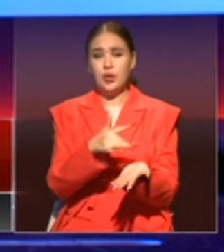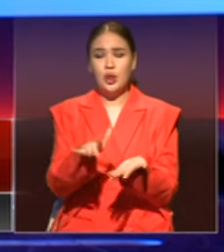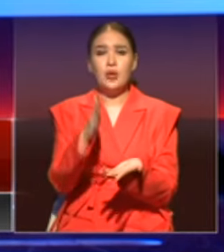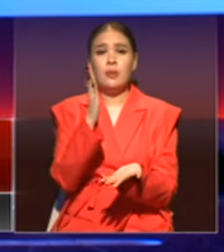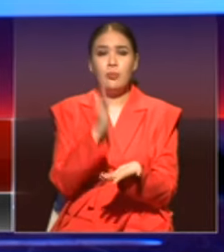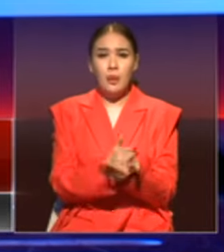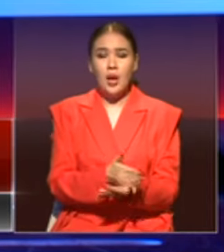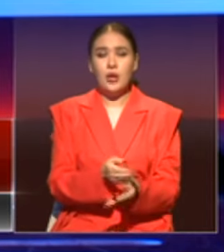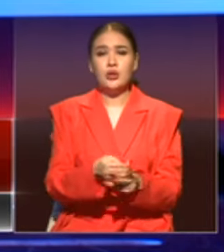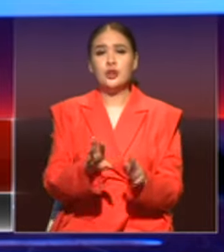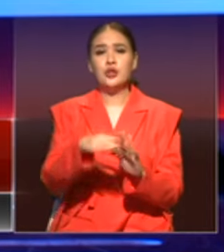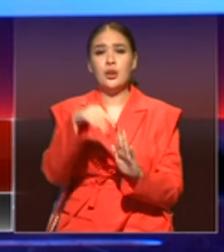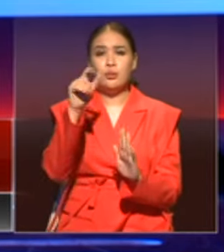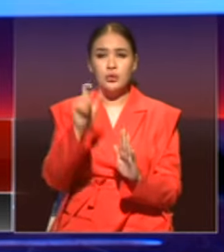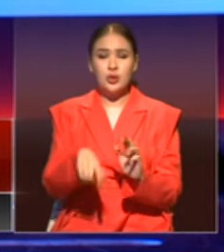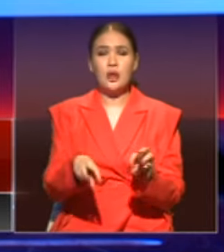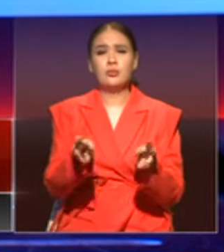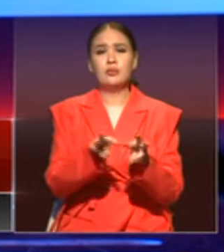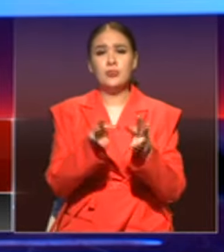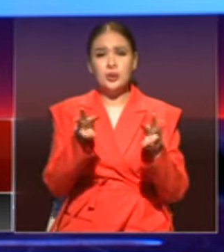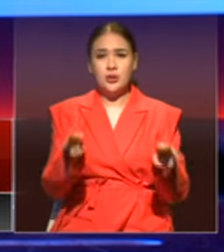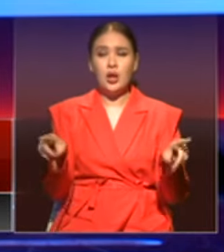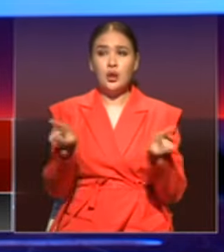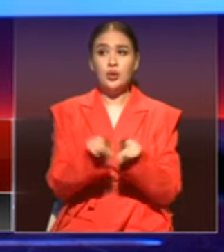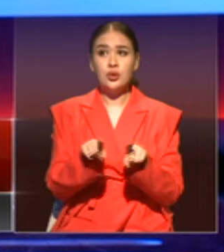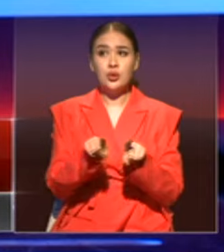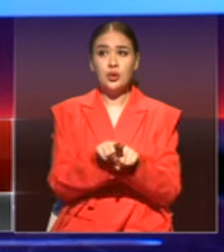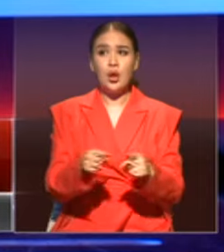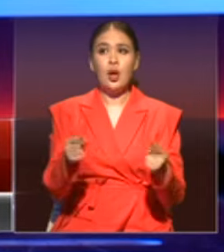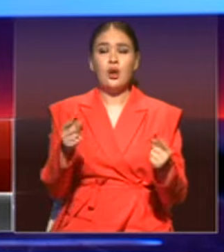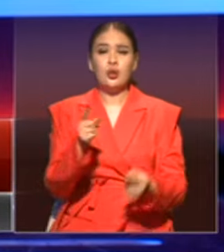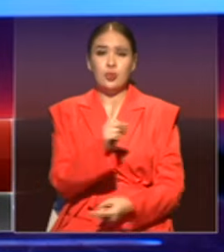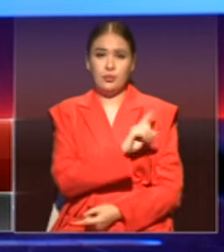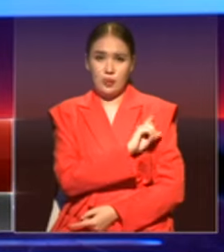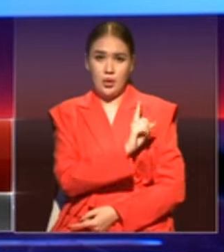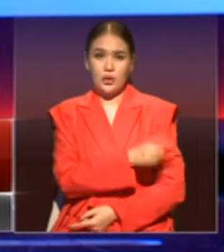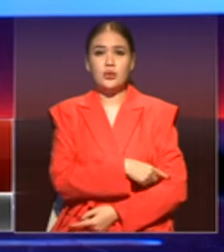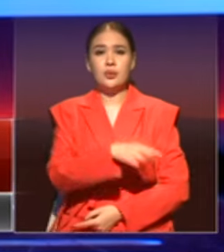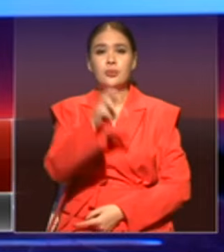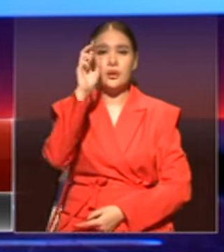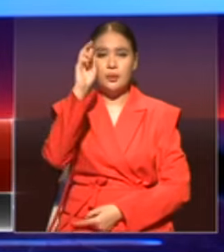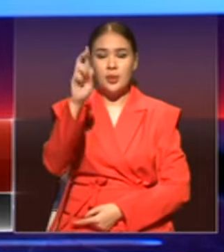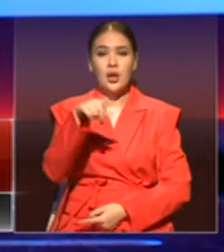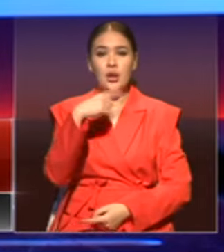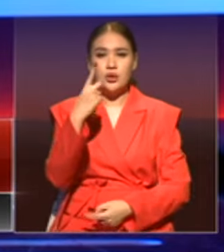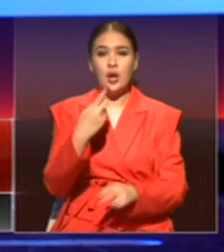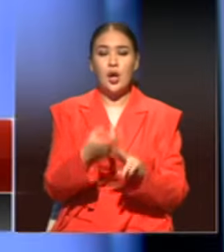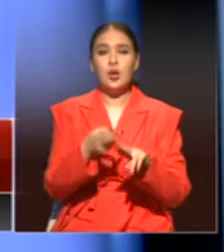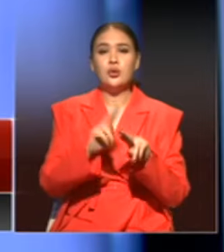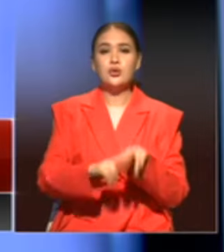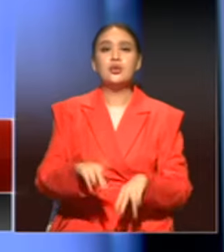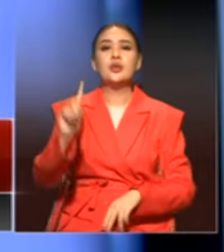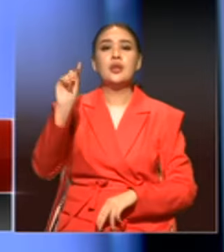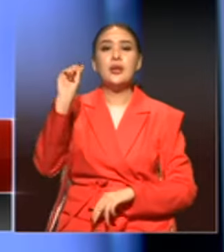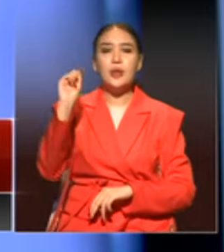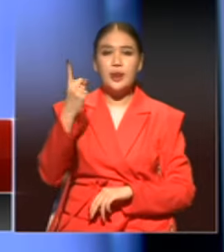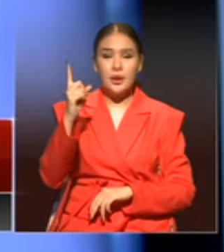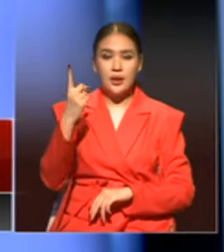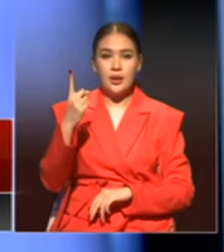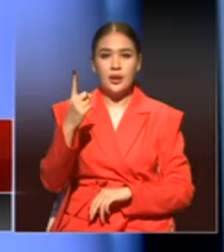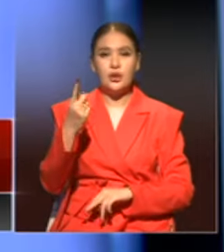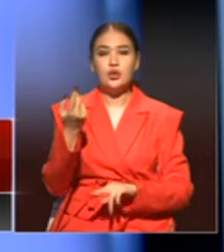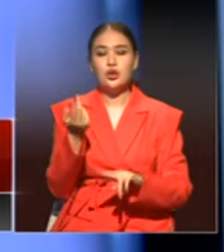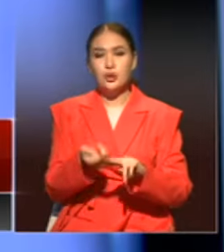келген депутаттар да министрлер де бізді әулетті әл ауқатты мемлекет деп айтып жатады осы тұрдан алған кезде біз неге